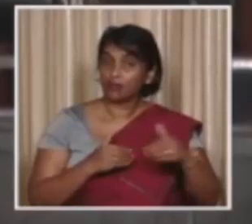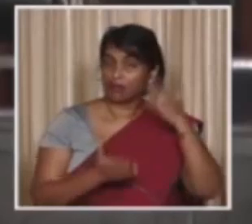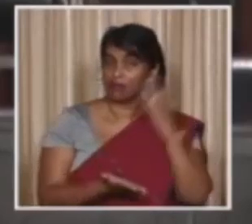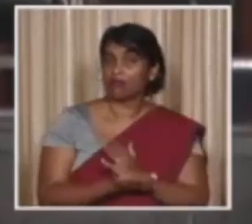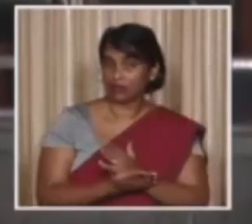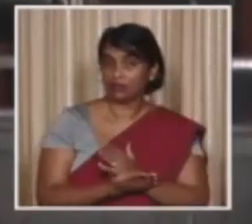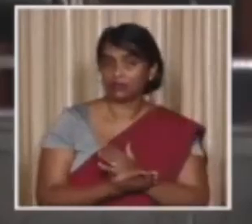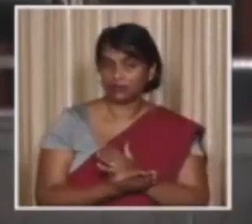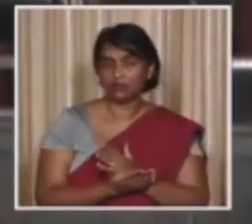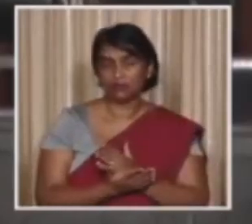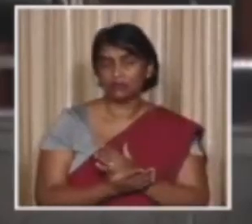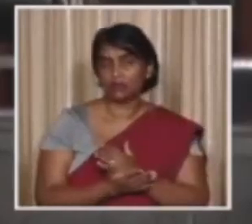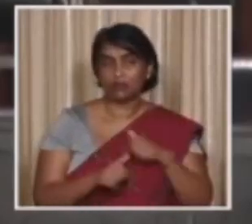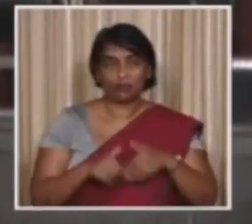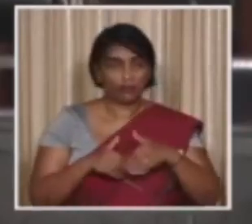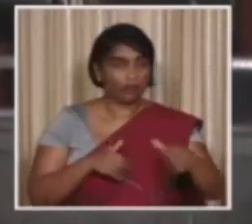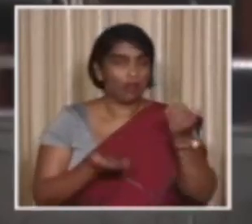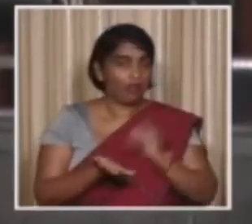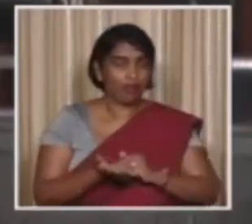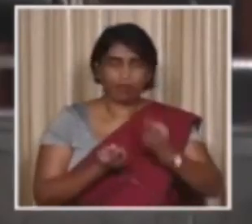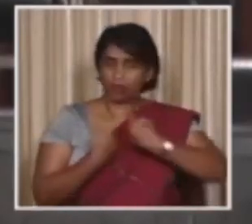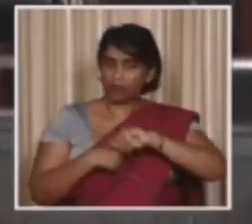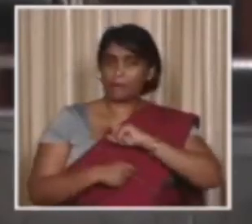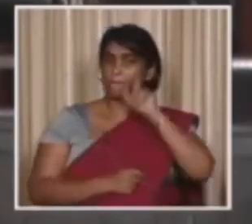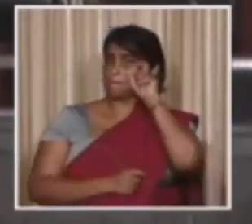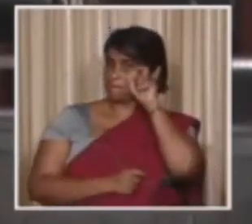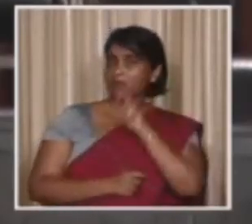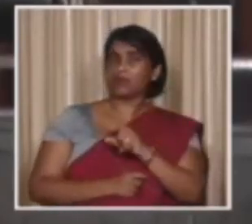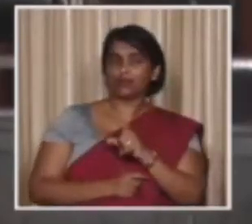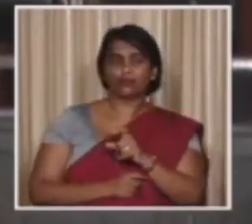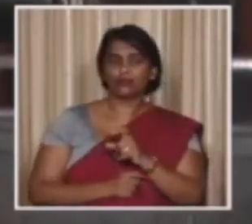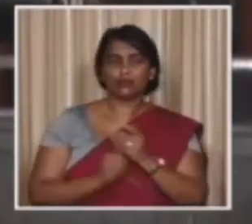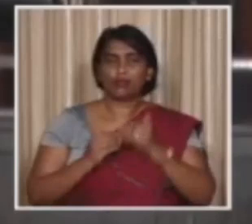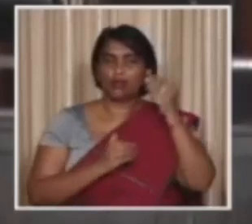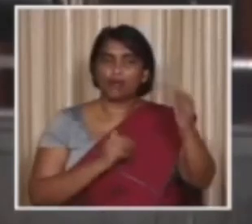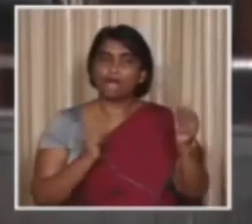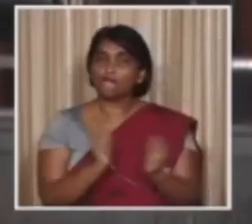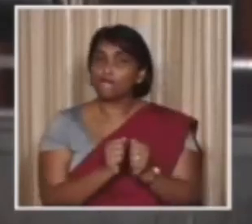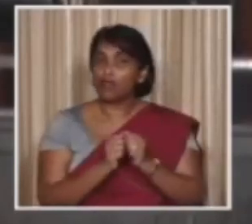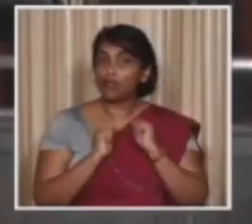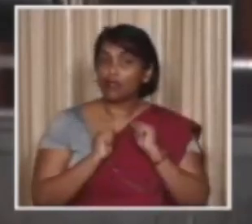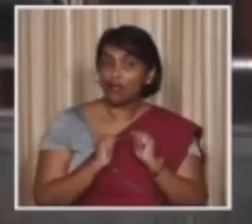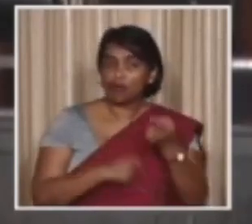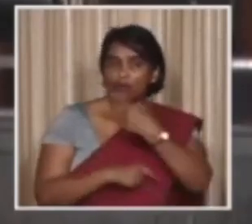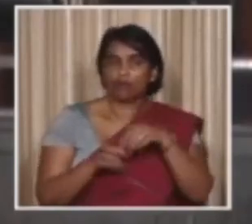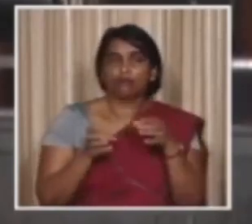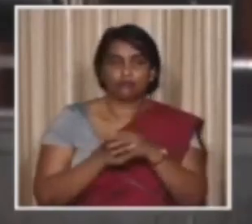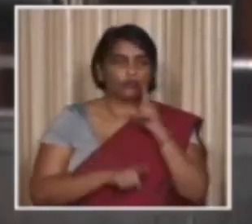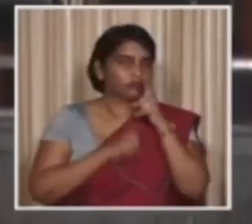කරන්න. මෙතනින් පස්සේ ආපහු හැරලා බලන්න. අපි මොකද ඉස්සරහට කරන්න කියන කාරණේ තමයි අපි කහුවලා කතා කරන්න